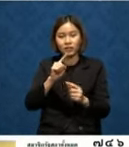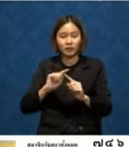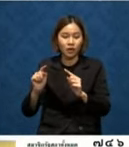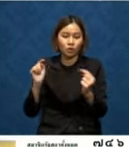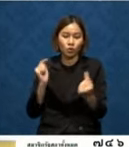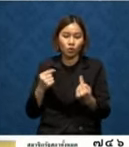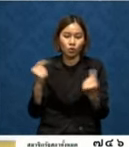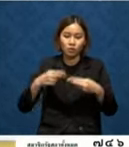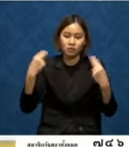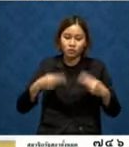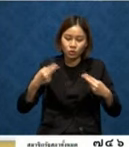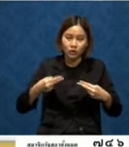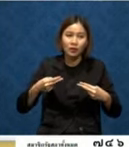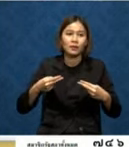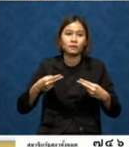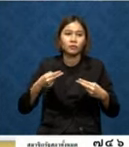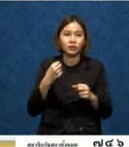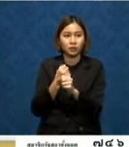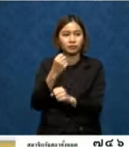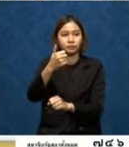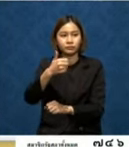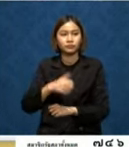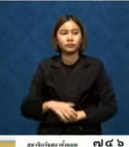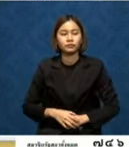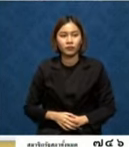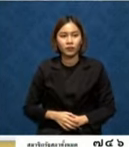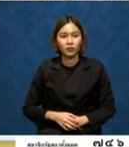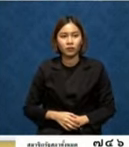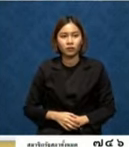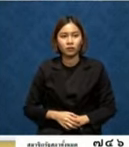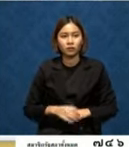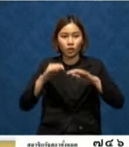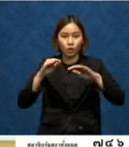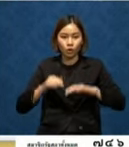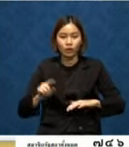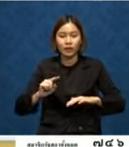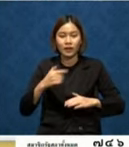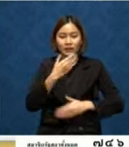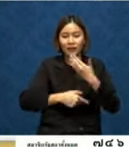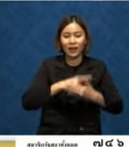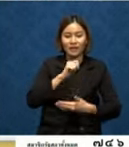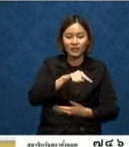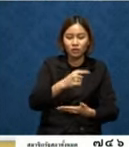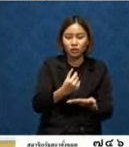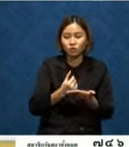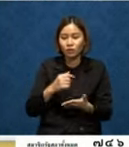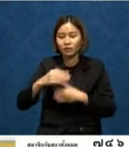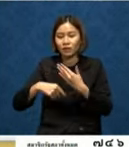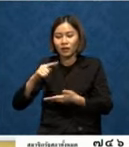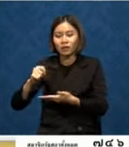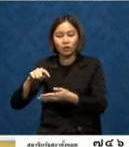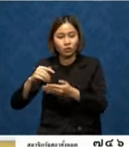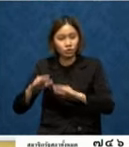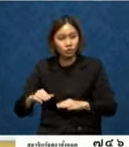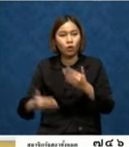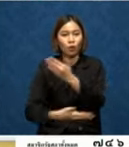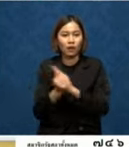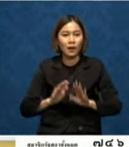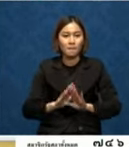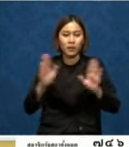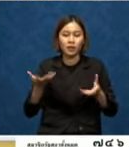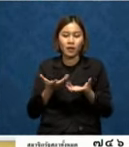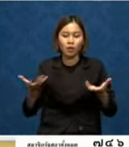ระหว่างมหาอำนาจได้เป็นเป็นอย่างดีและลดการพึ่งพาตลาดใดตลาดหนึ่งอีกทั้งยังเปิดโอกาสให้สินค้า